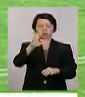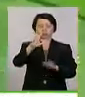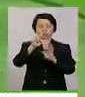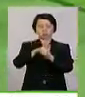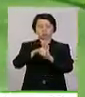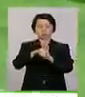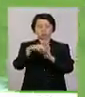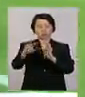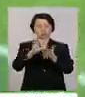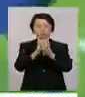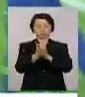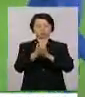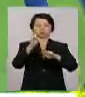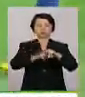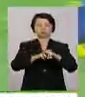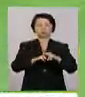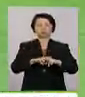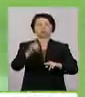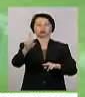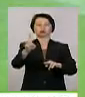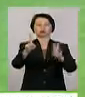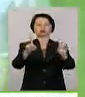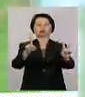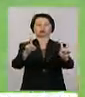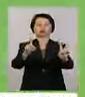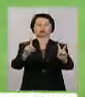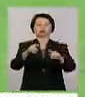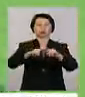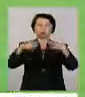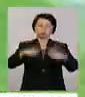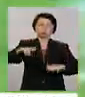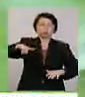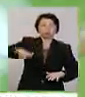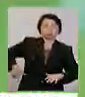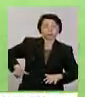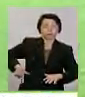tamat perlawanan untuk menjadikan kedudukan 1-2. Namun